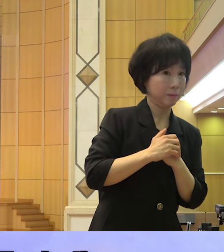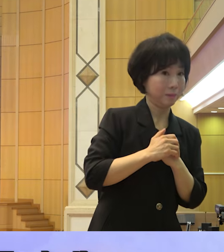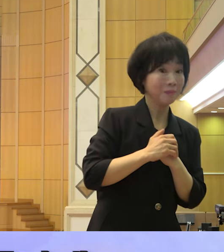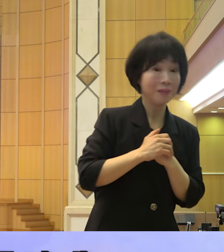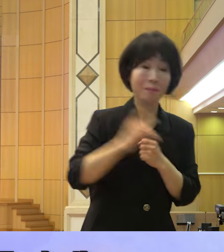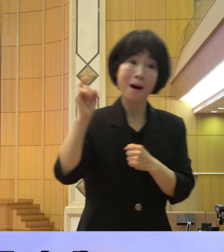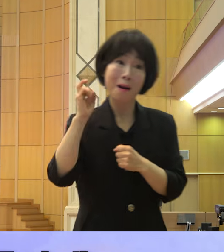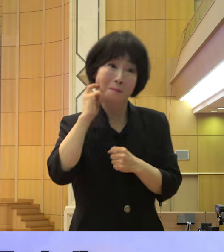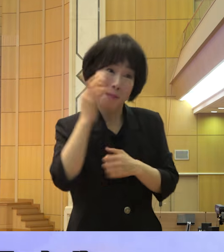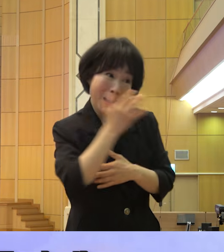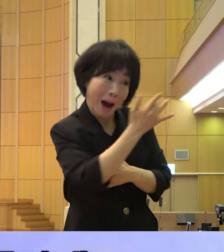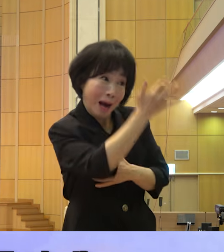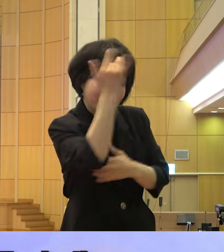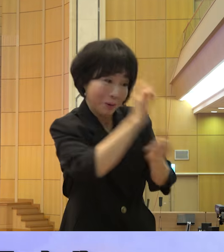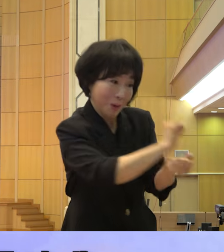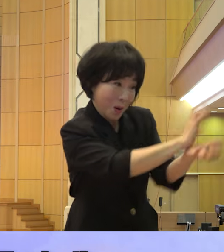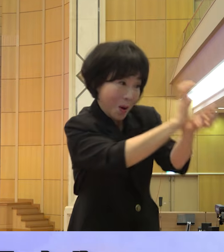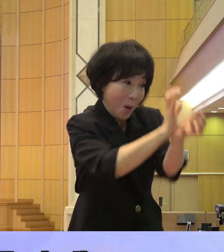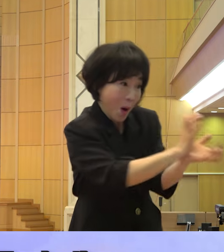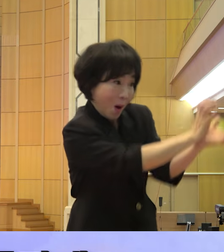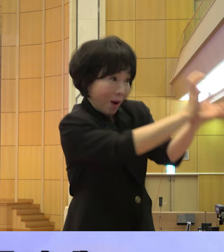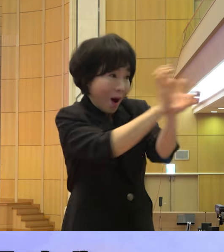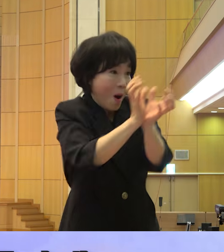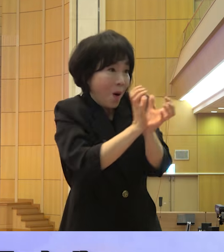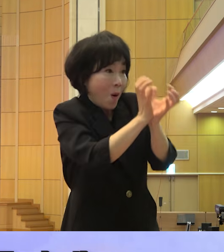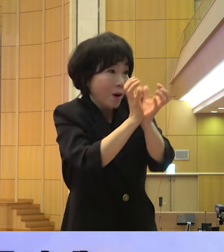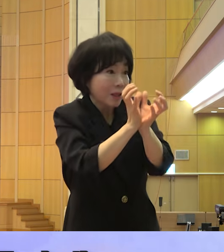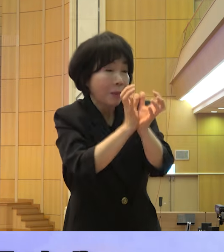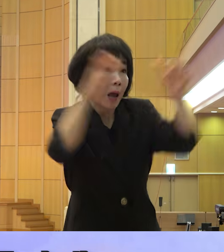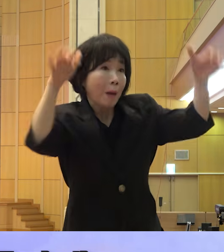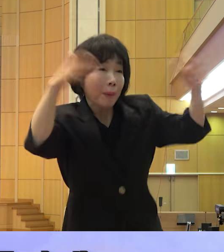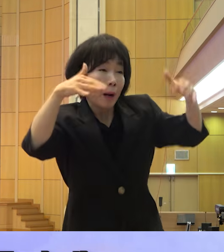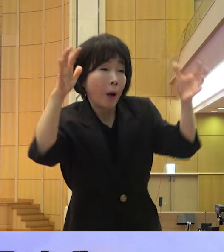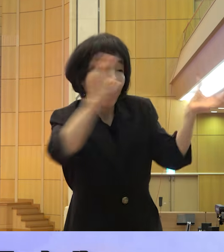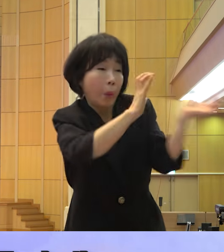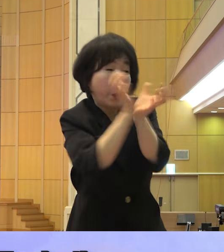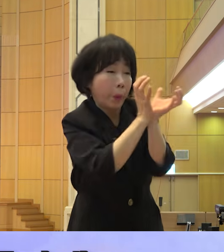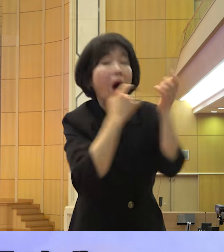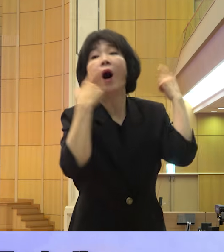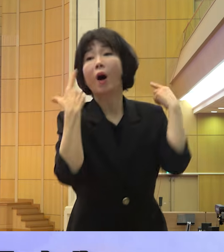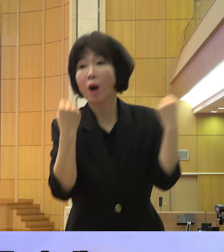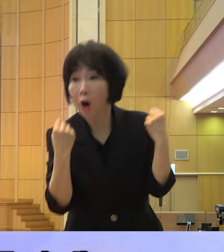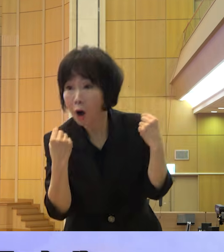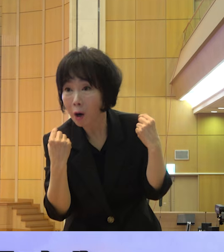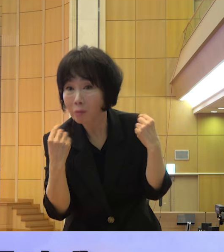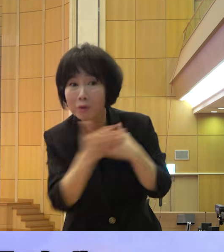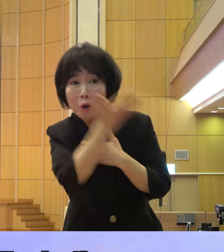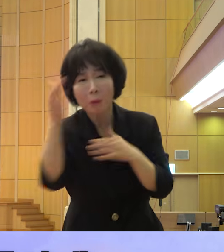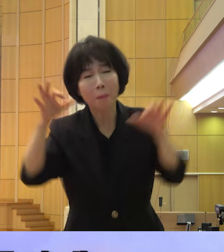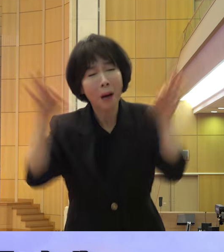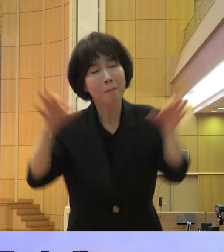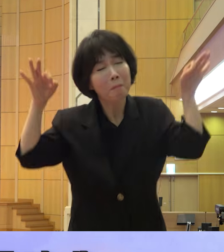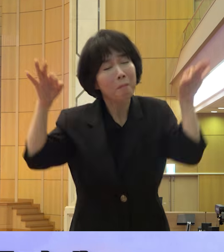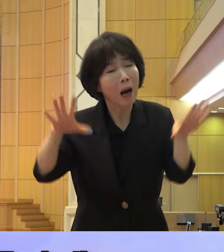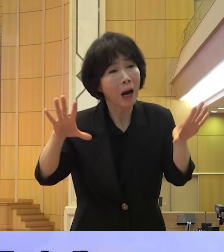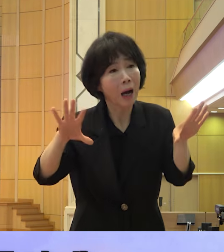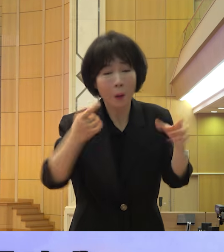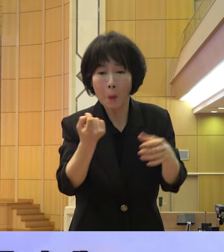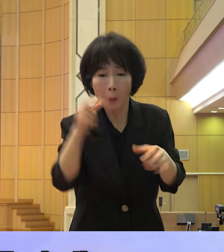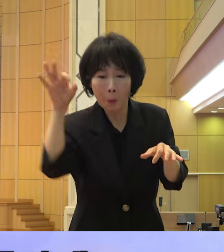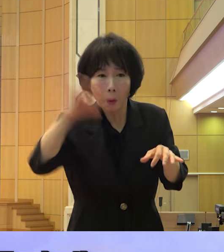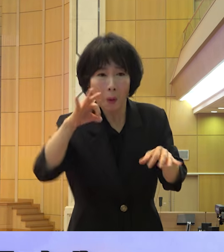아름다운 꽃을 피우기 위해서 흔들리는 것처럼 잠시 다가오는